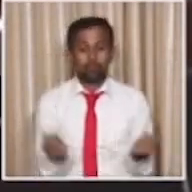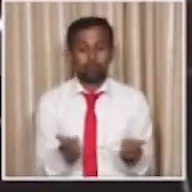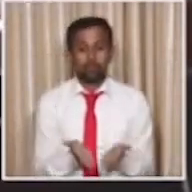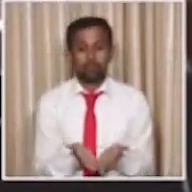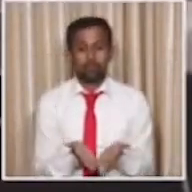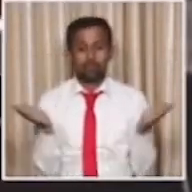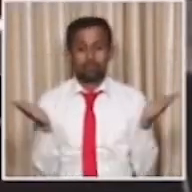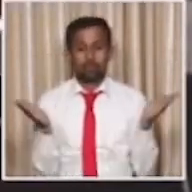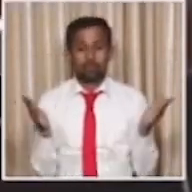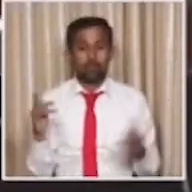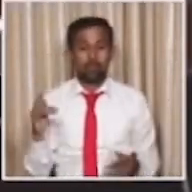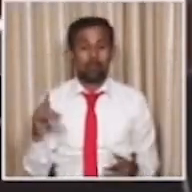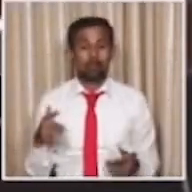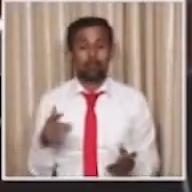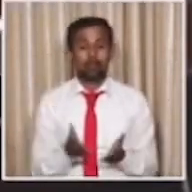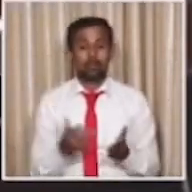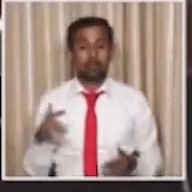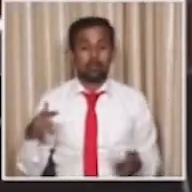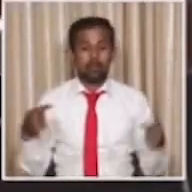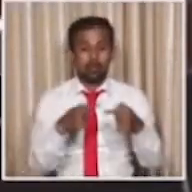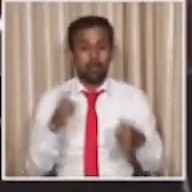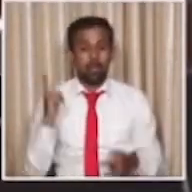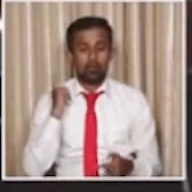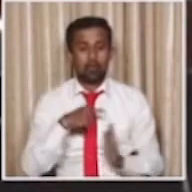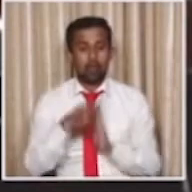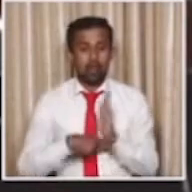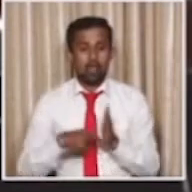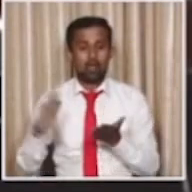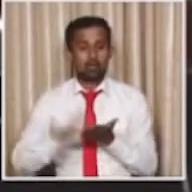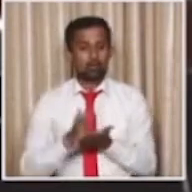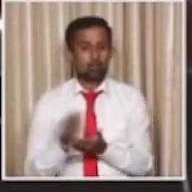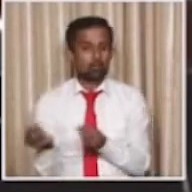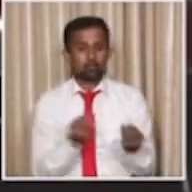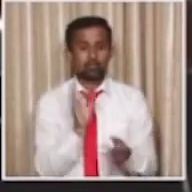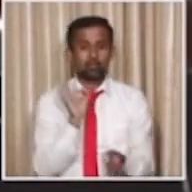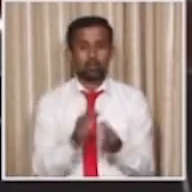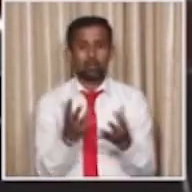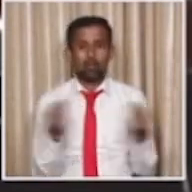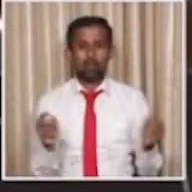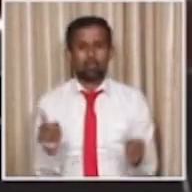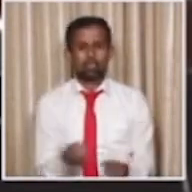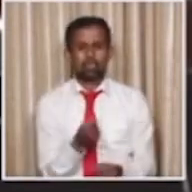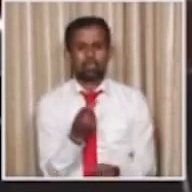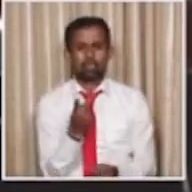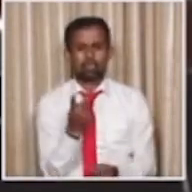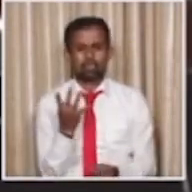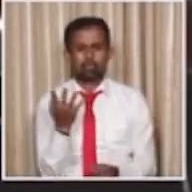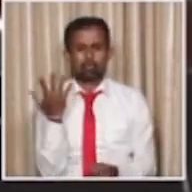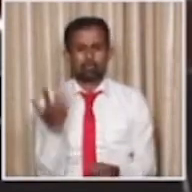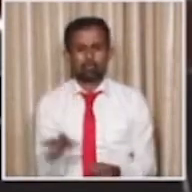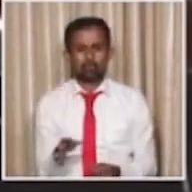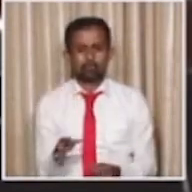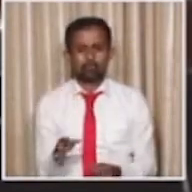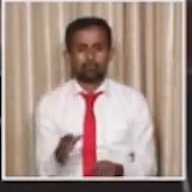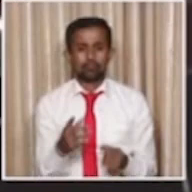ඉන්දියානු නාවික හමුදාව ඇවිල්ලා අපේ නාවික හමුදාවට උදව් කරා මේ ගින්න නිවන්න. දින කීපයක් ගියා ගින්න